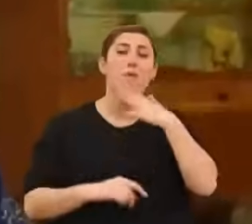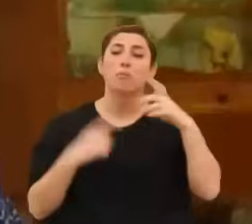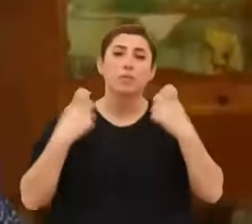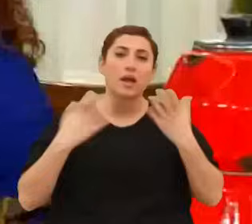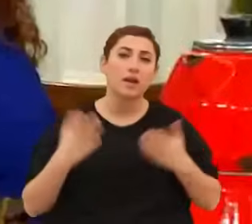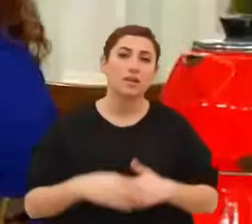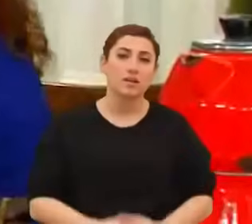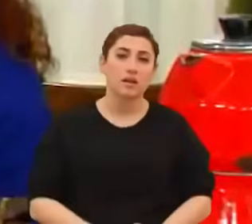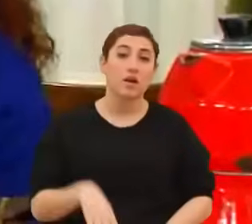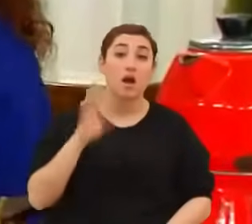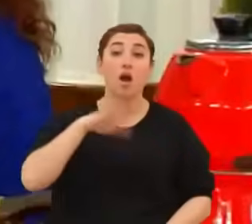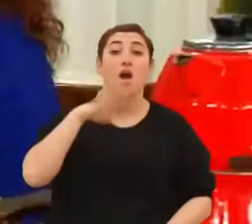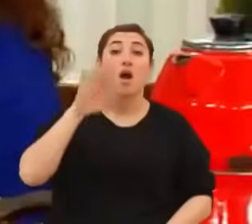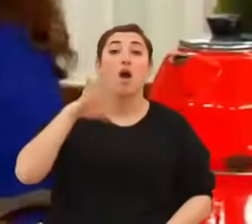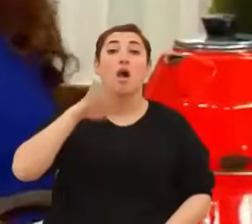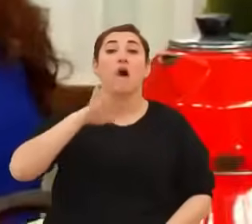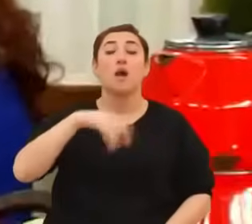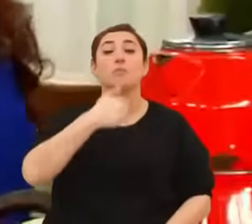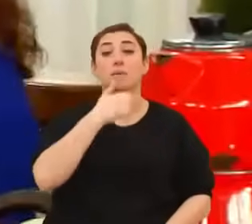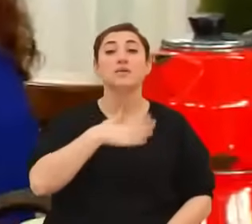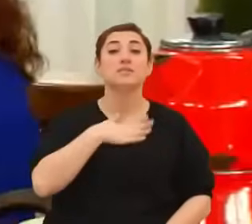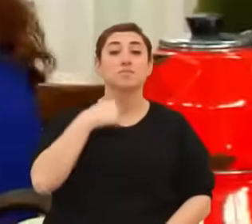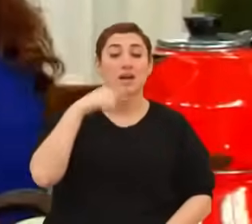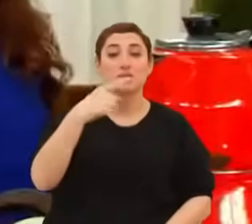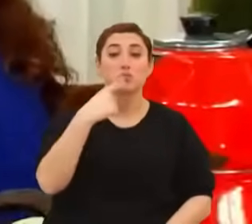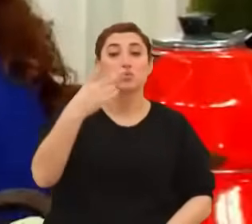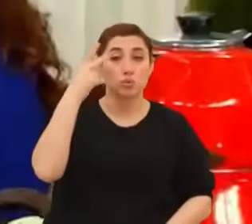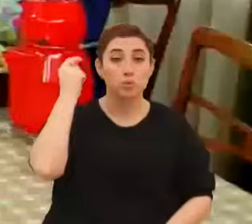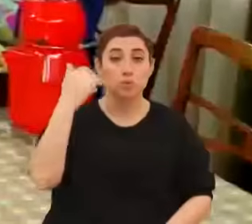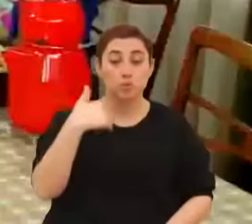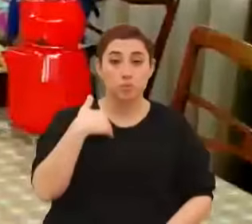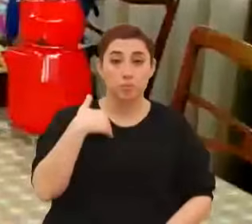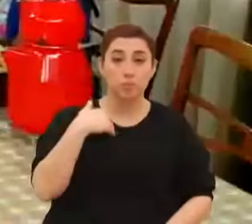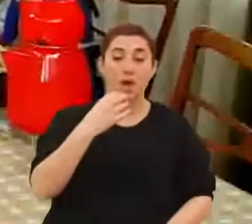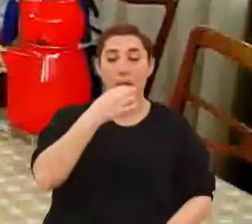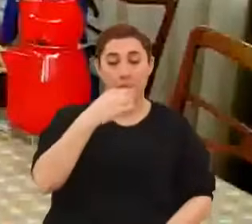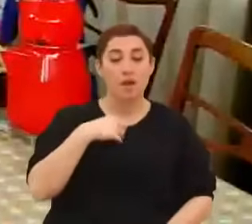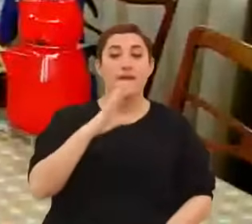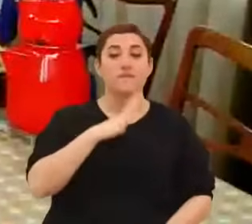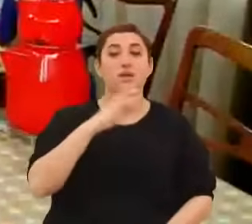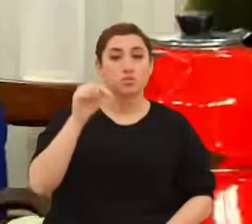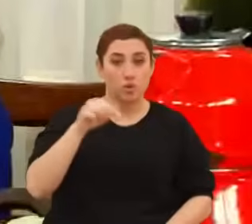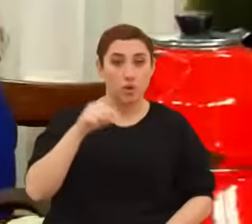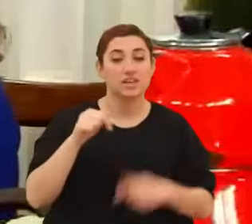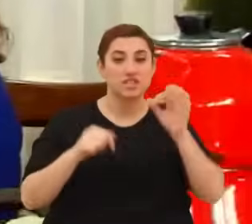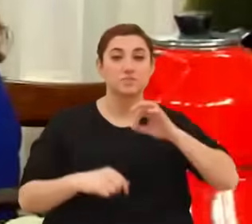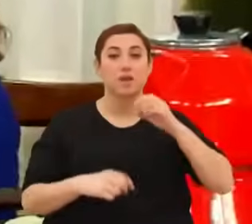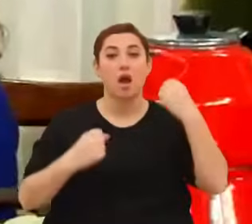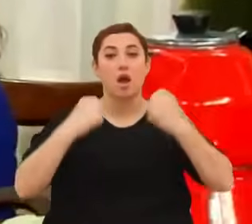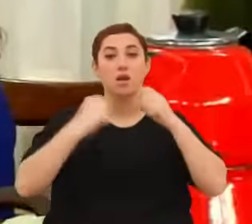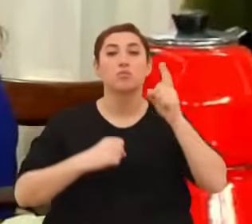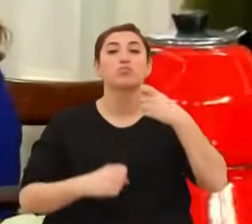o ya? Aa! Ay babacığım ben sana söylemeyi unuttum. Haber var. Şöyle şimdi